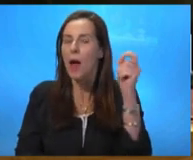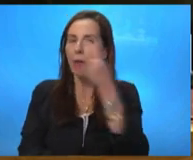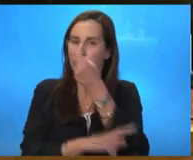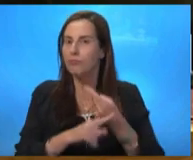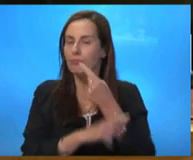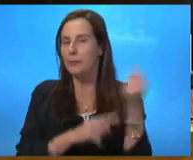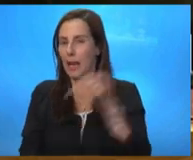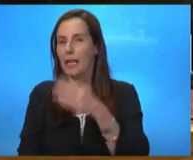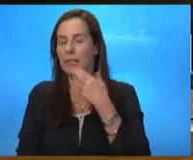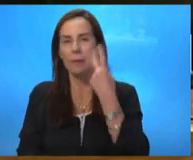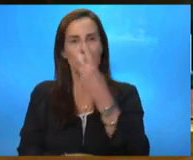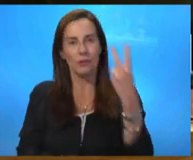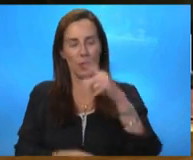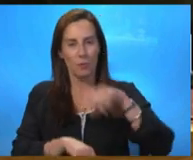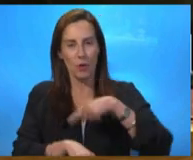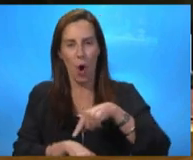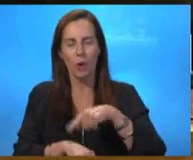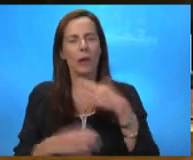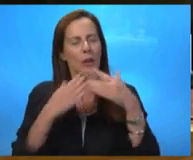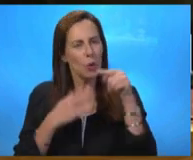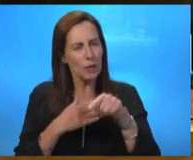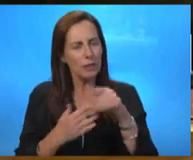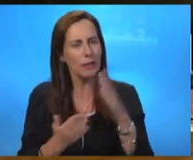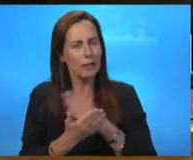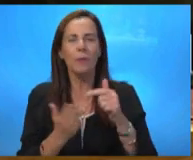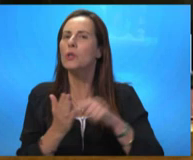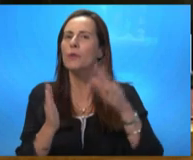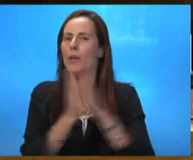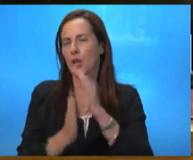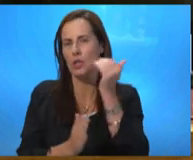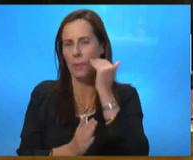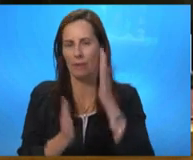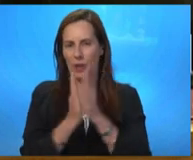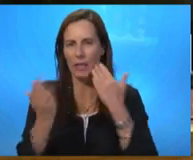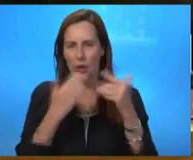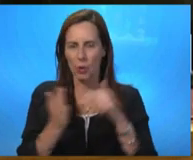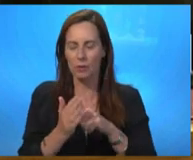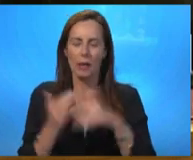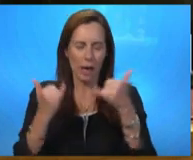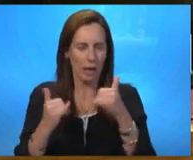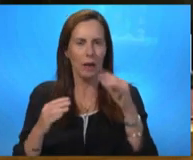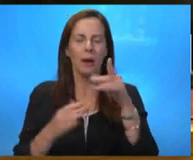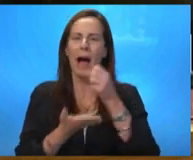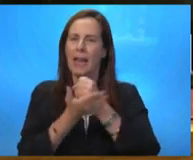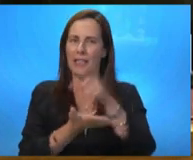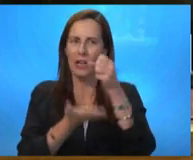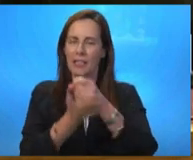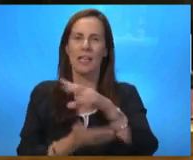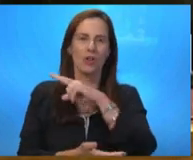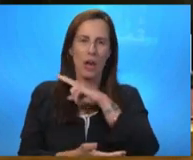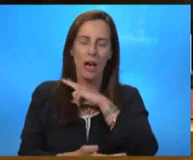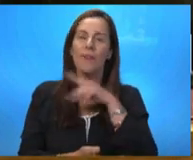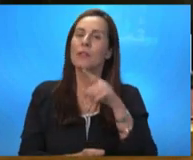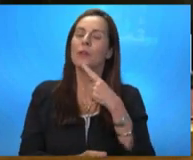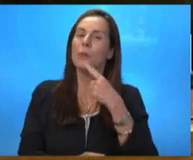ישראל ב-22 שעות. הדיון הזה נקבע לבקשת ארצות הברית. כן, כרגע מדברת נציגת בריטניה. והנה דברים